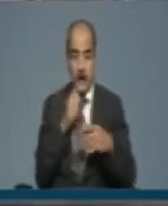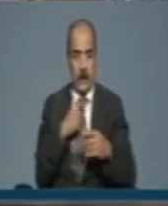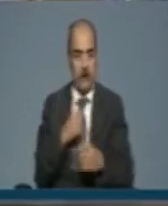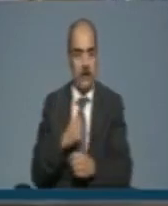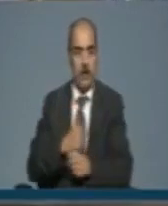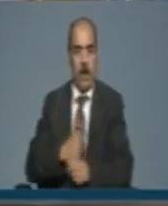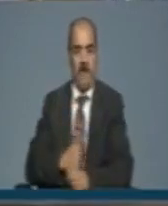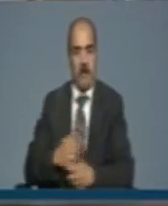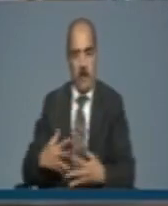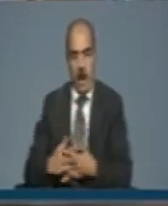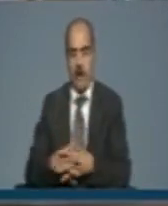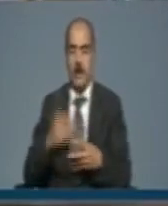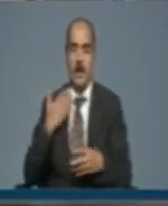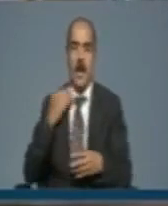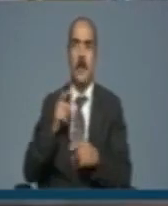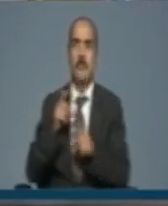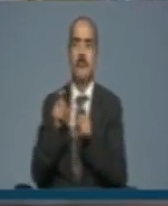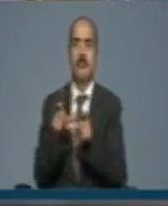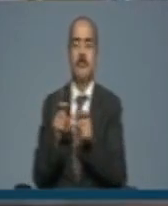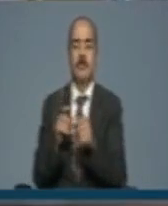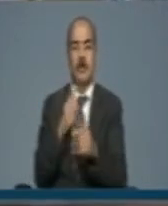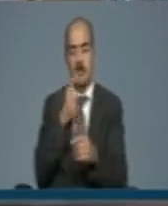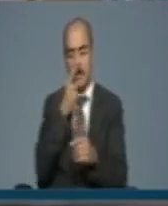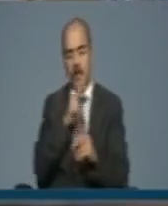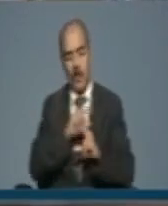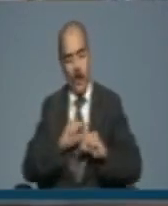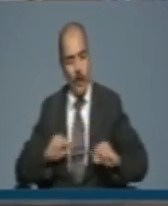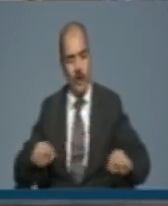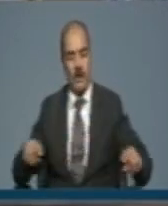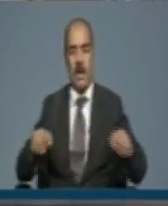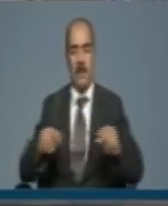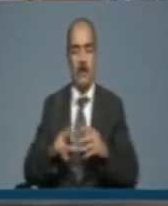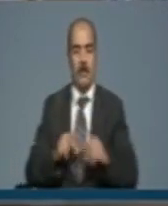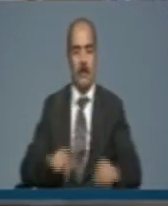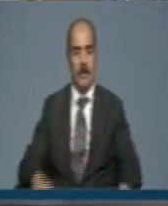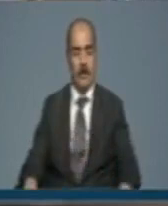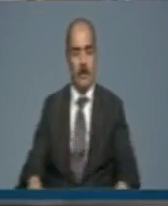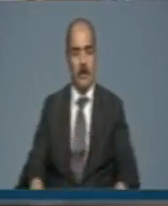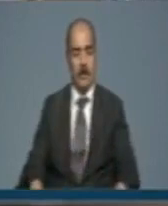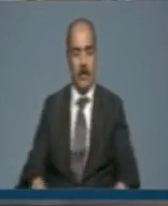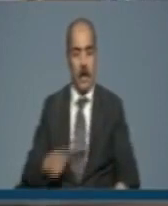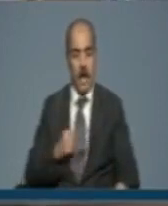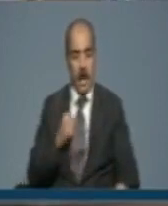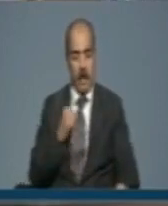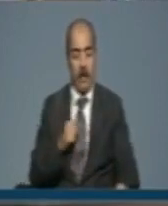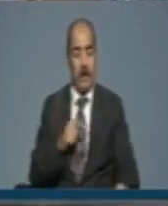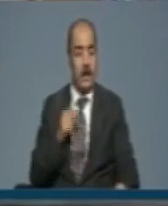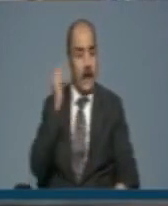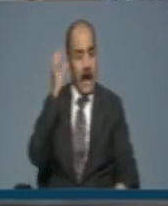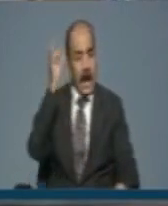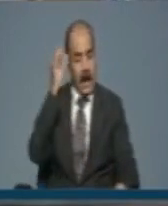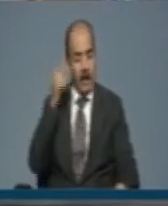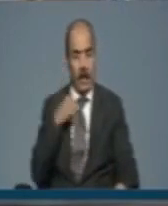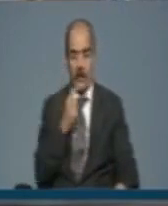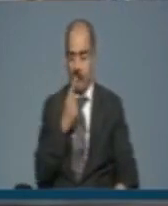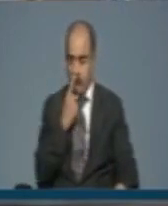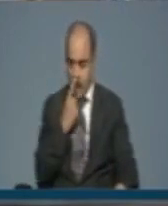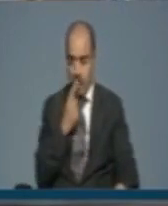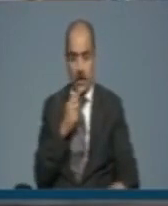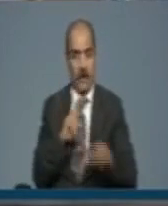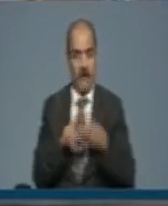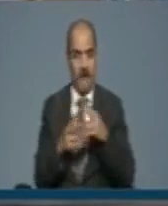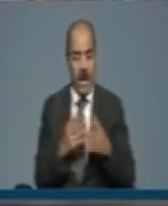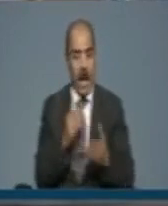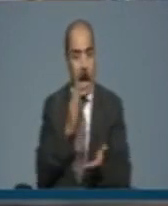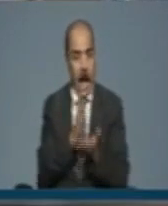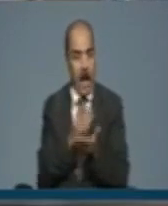أجل كرامة الإنسان والالتزام بكرامة الإنسان اليوم. إنني أؤكد على التزامنا على حق